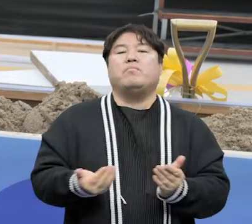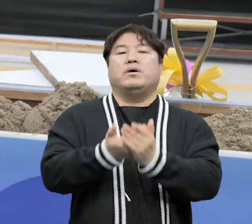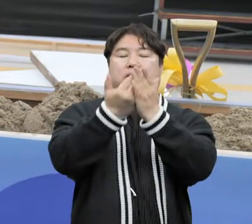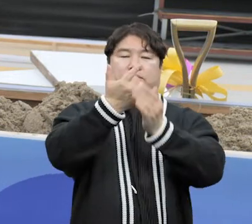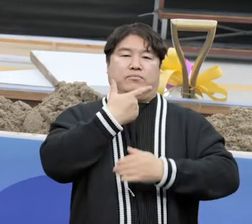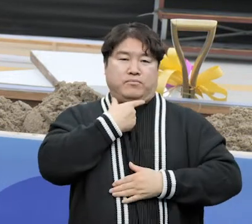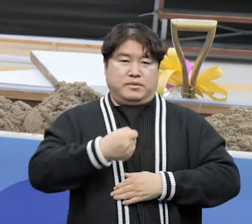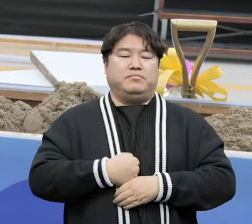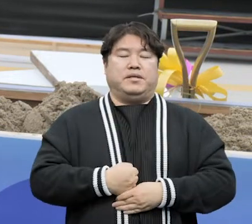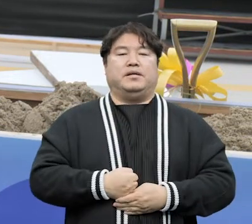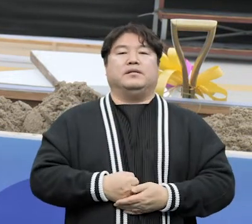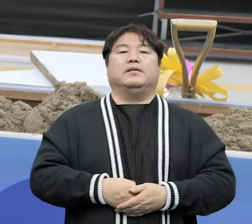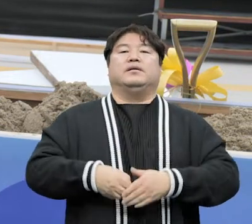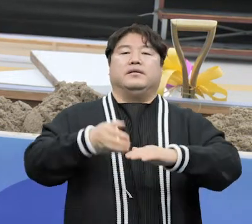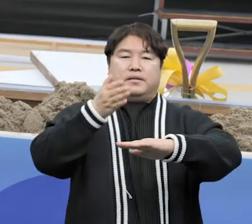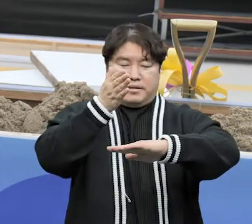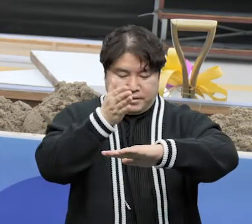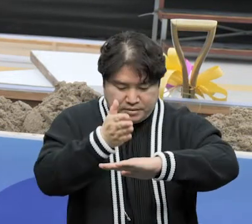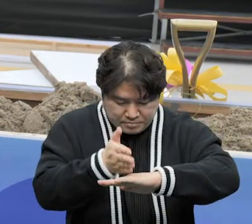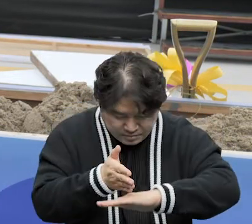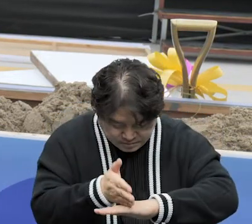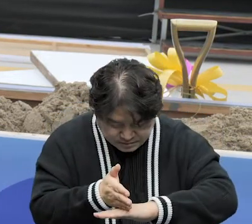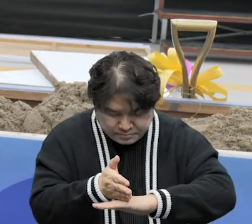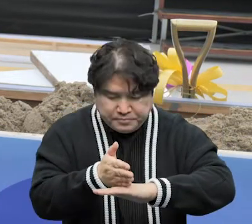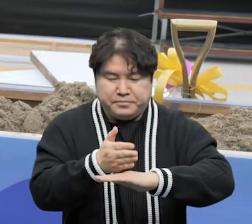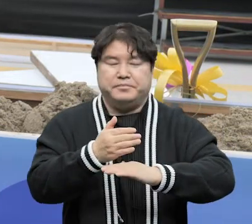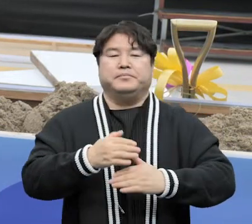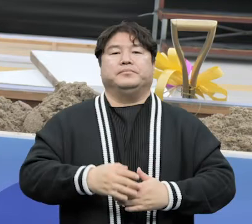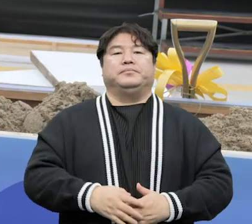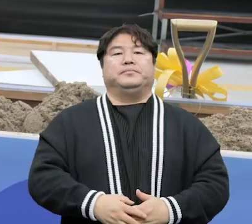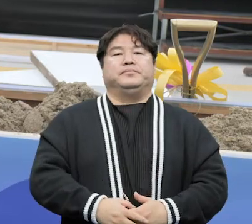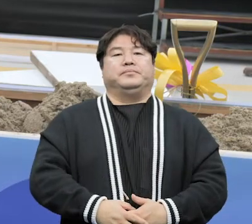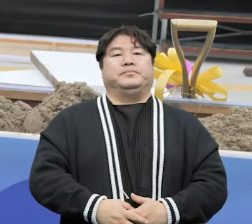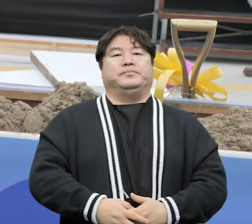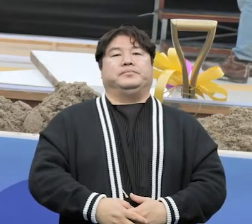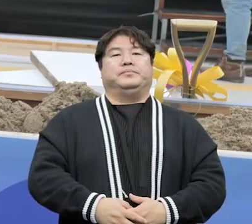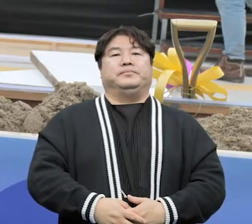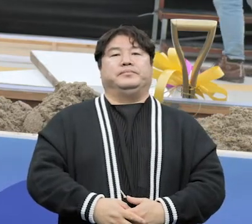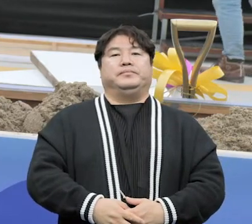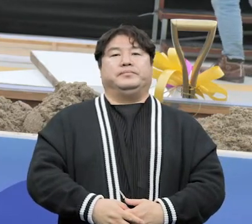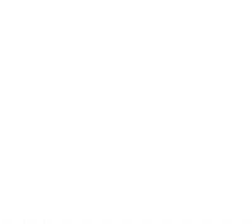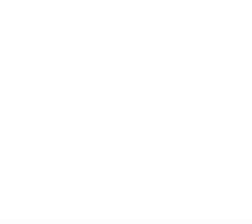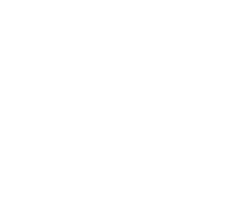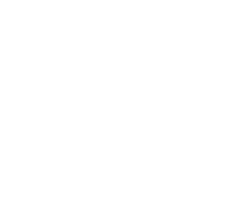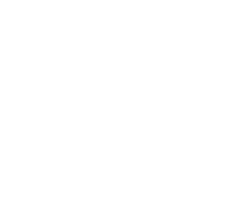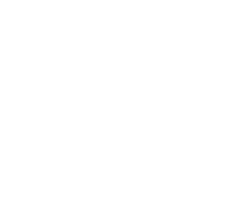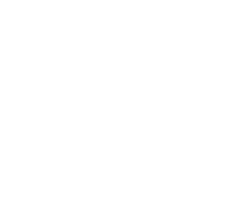비상하길 바라봅니다. 인공지능 중심 도시에서 헬로 광주 정지현입니다.